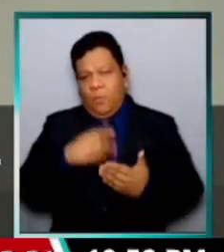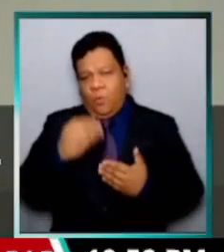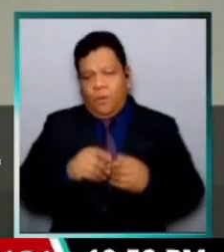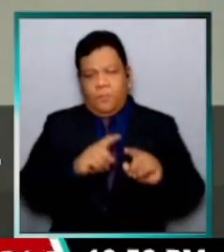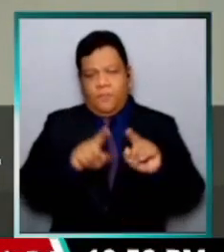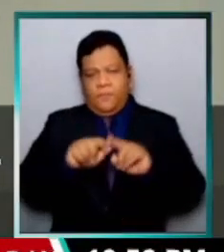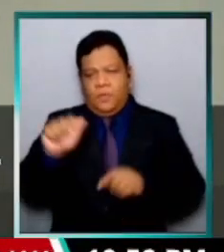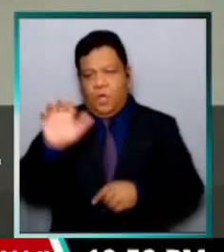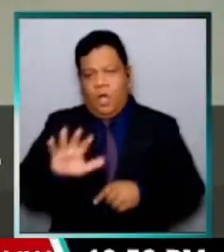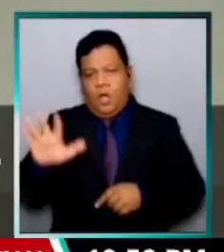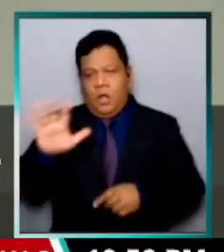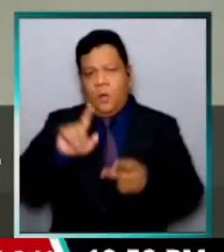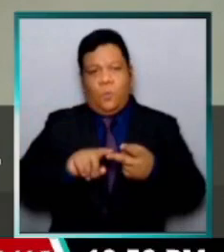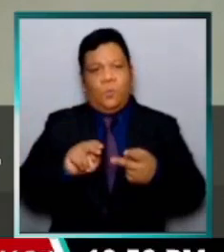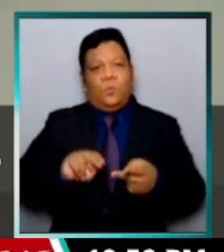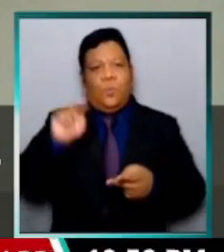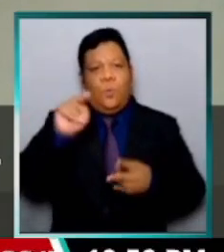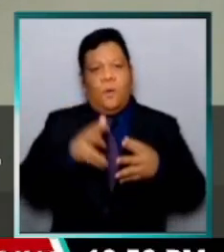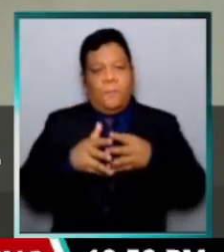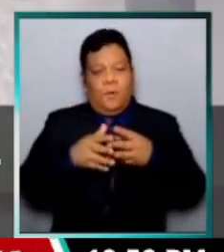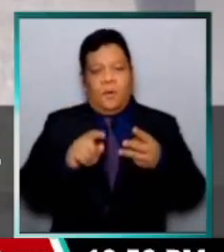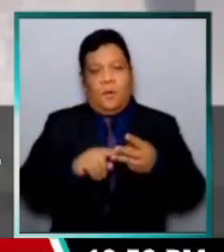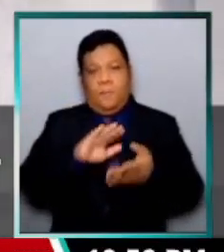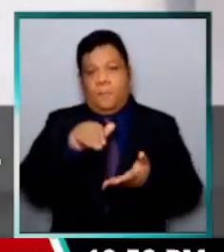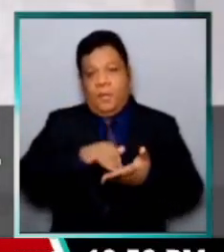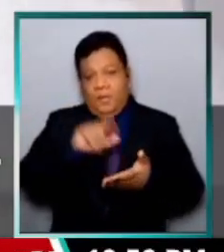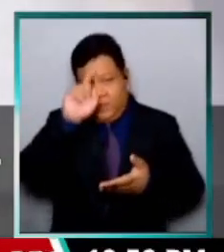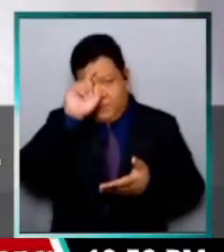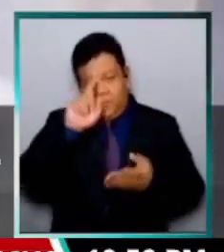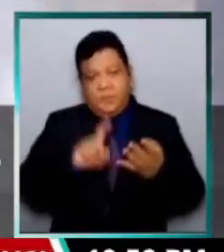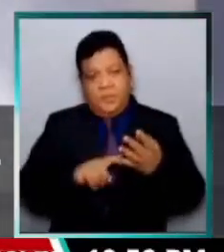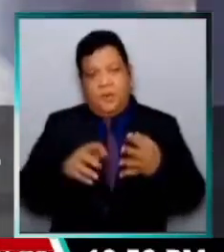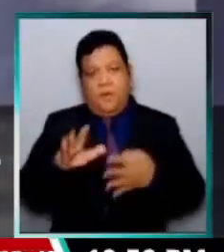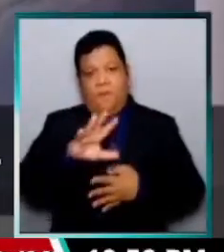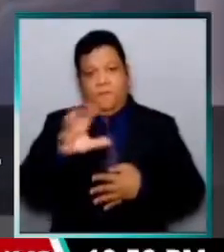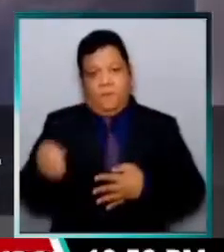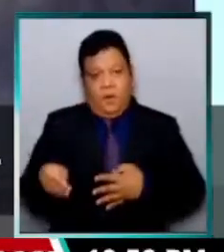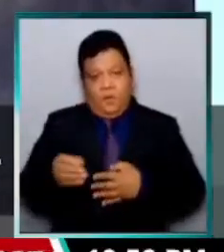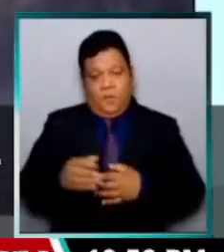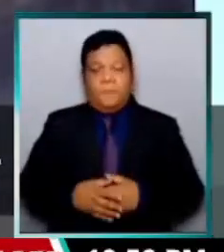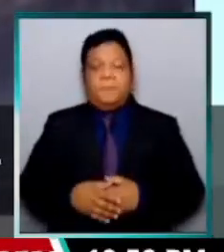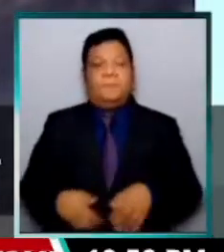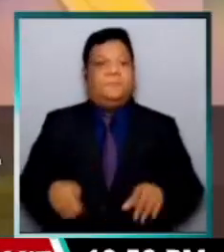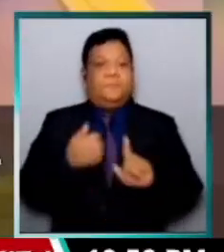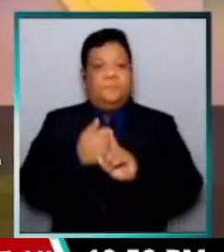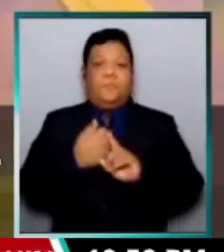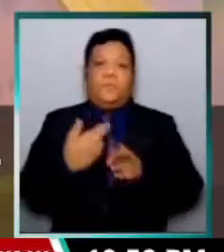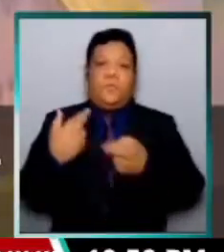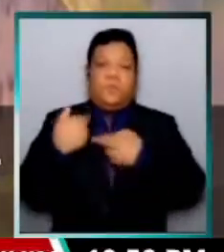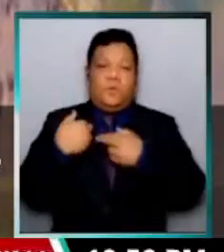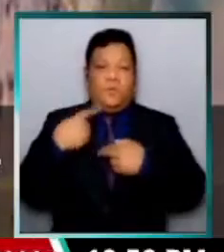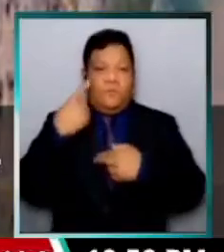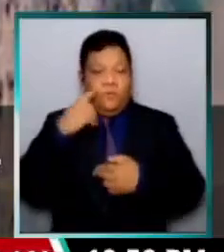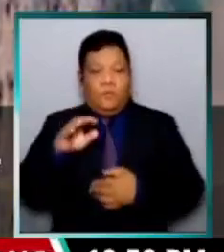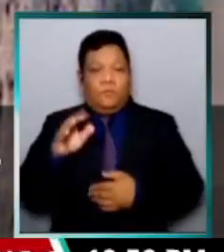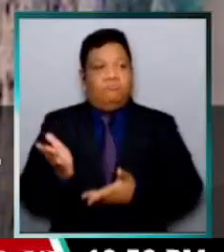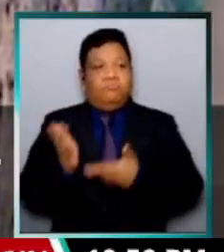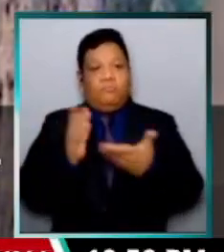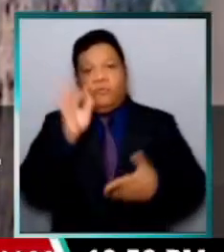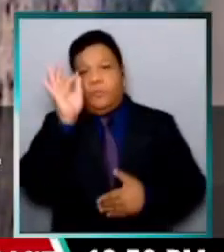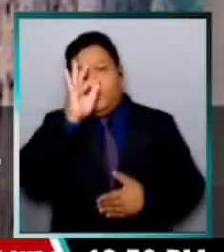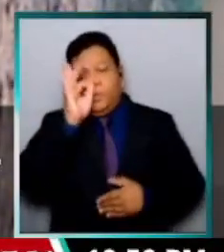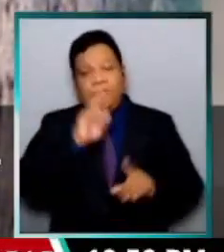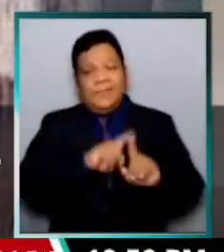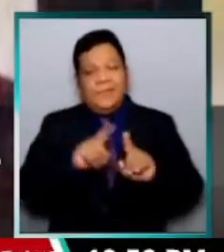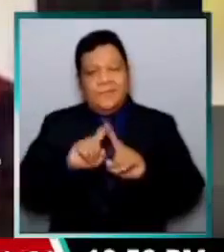America, Middle East at Africa. Naging susi rin siya sa pagdadala sa Filipino viewers ng ilan sa